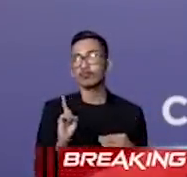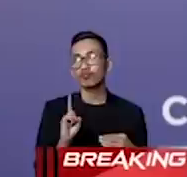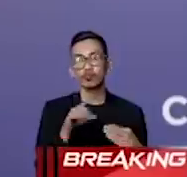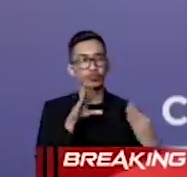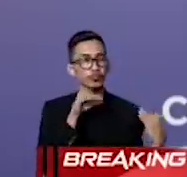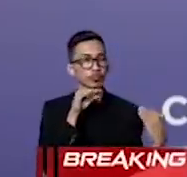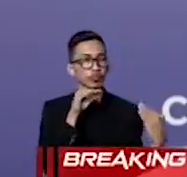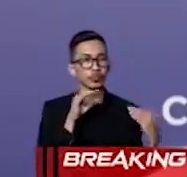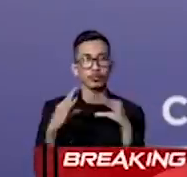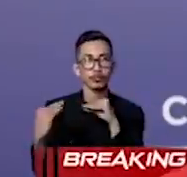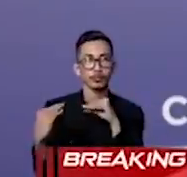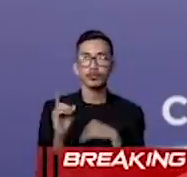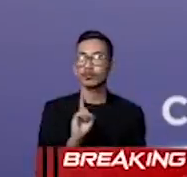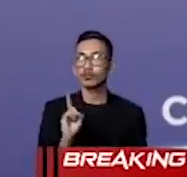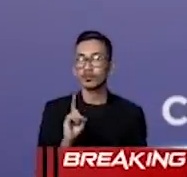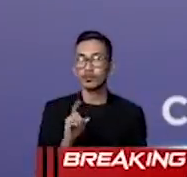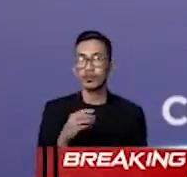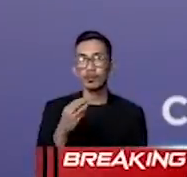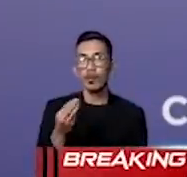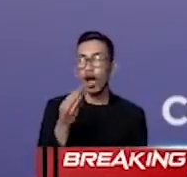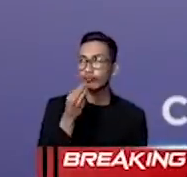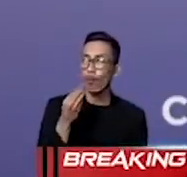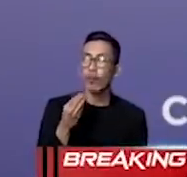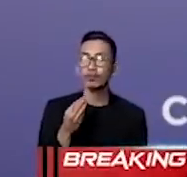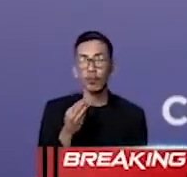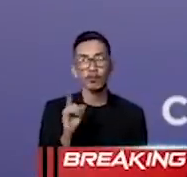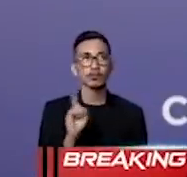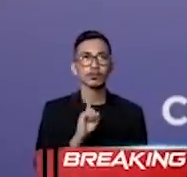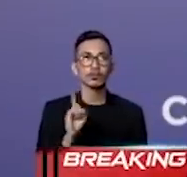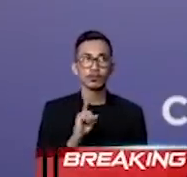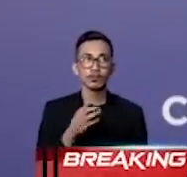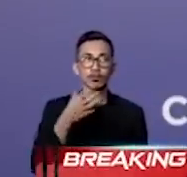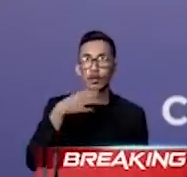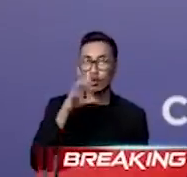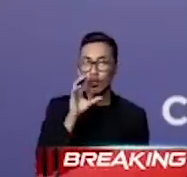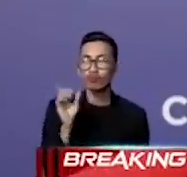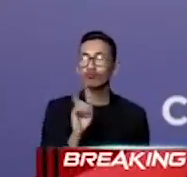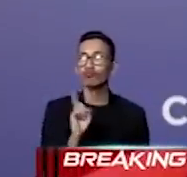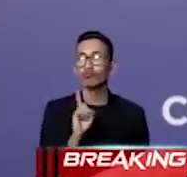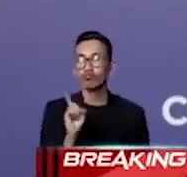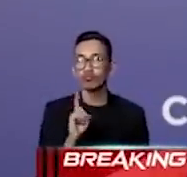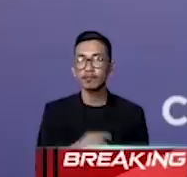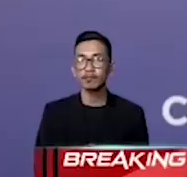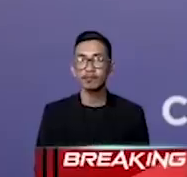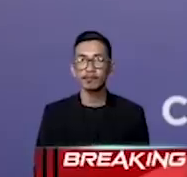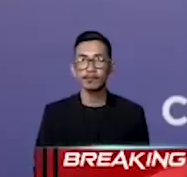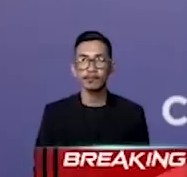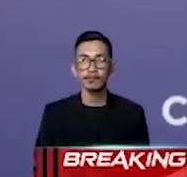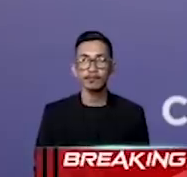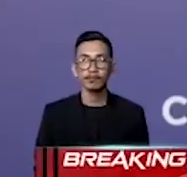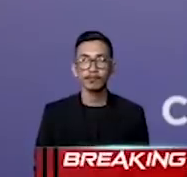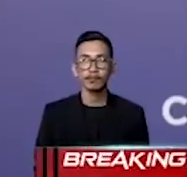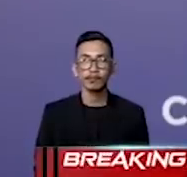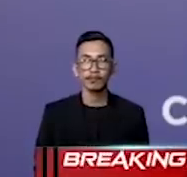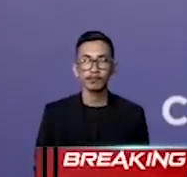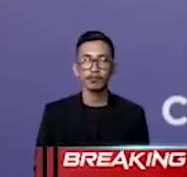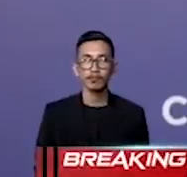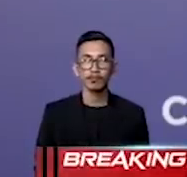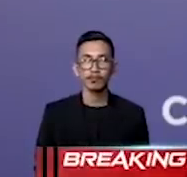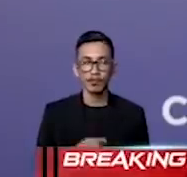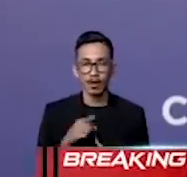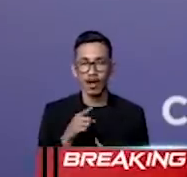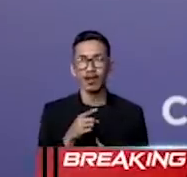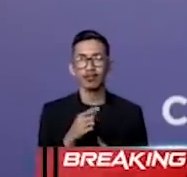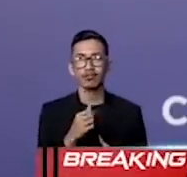Hai jangan makan jangan minum di dalam kendaraan umum kami akan membuat kita